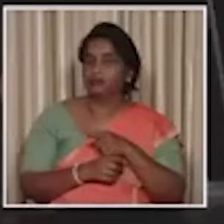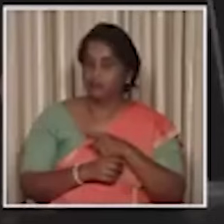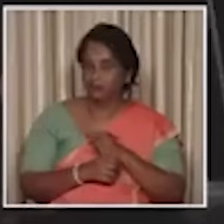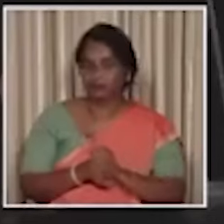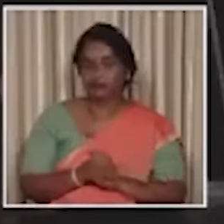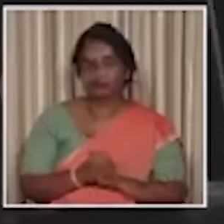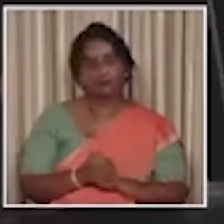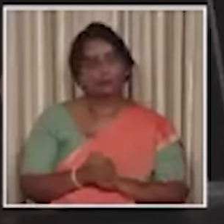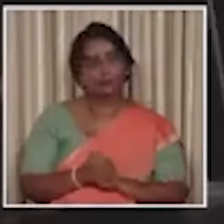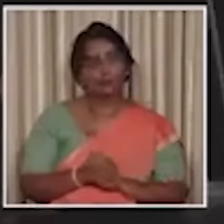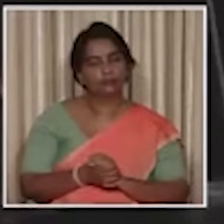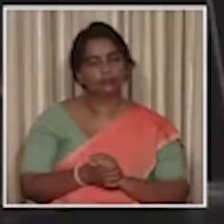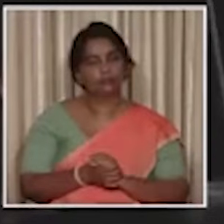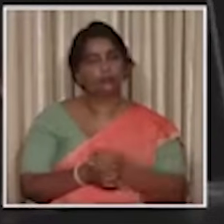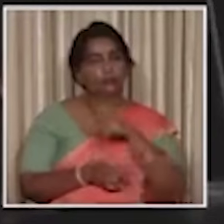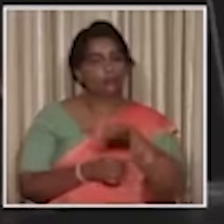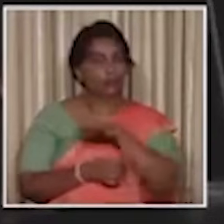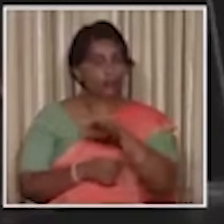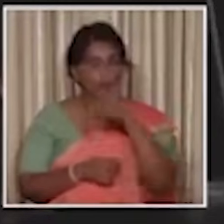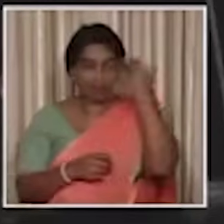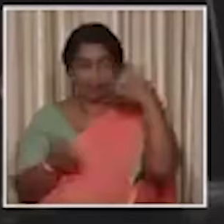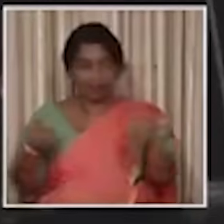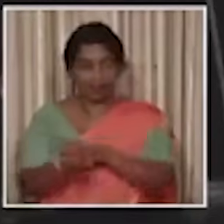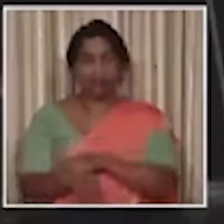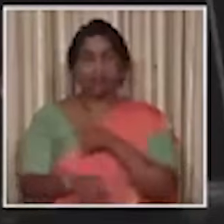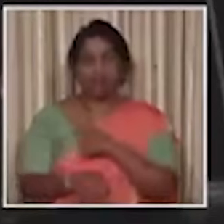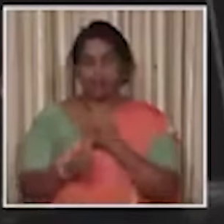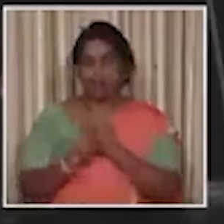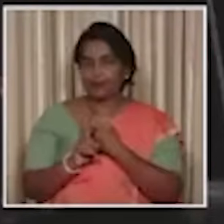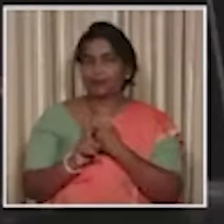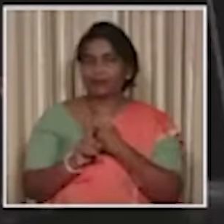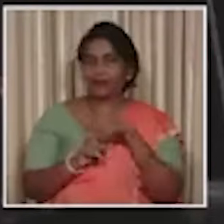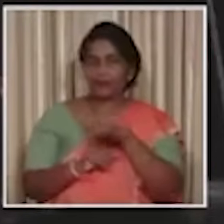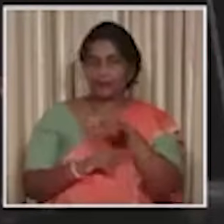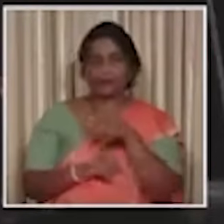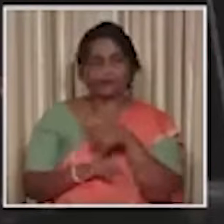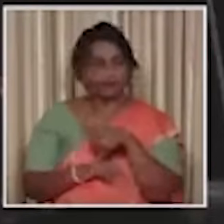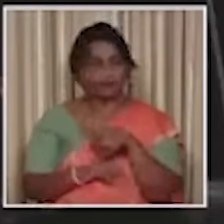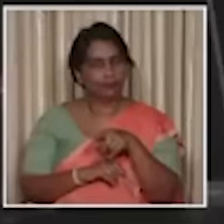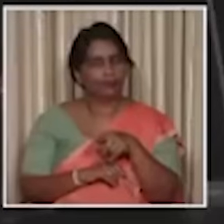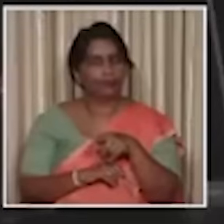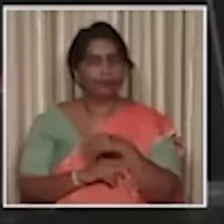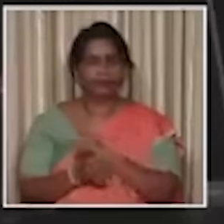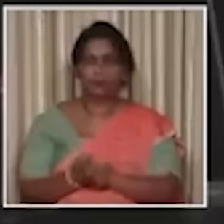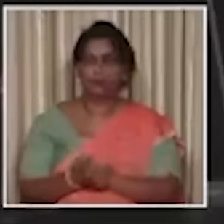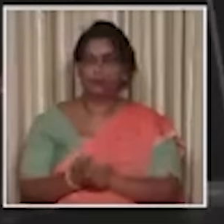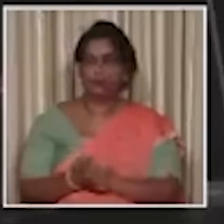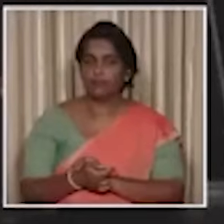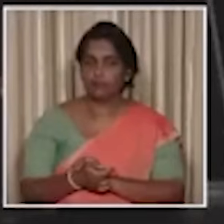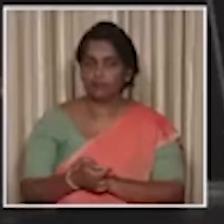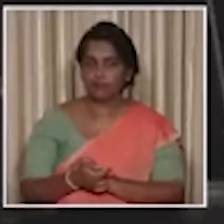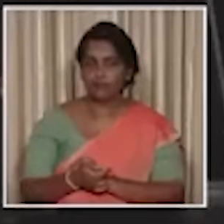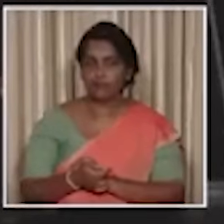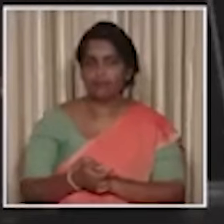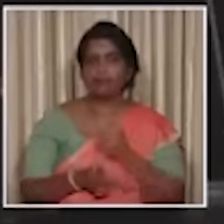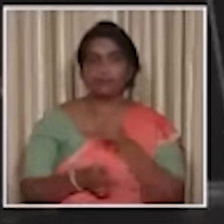துயிலுமில்ல மரபுகளுக்கு அமைவாகவும் கனகபுரம், முழங்காவில், வன்னிவுலாங்குளம் ஆகிய துயிலுமில்லங்களில் நுழைவாயில்களை அமைத்து